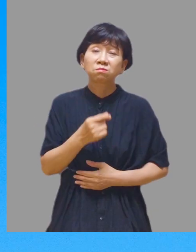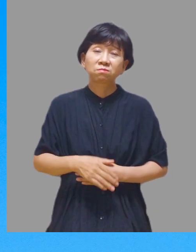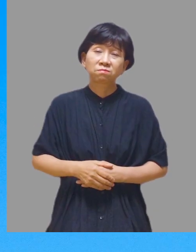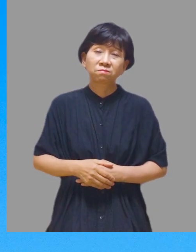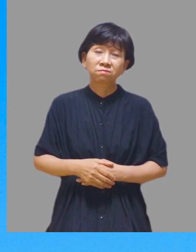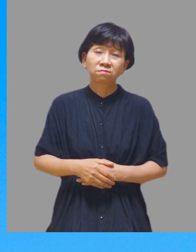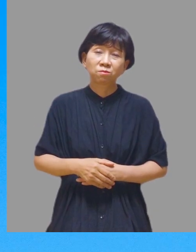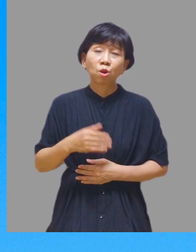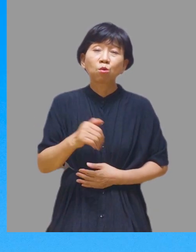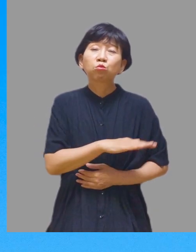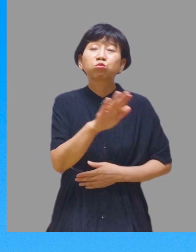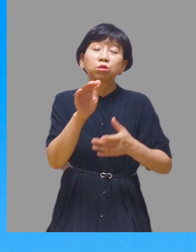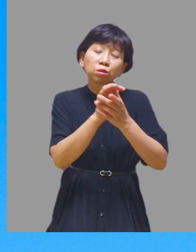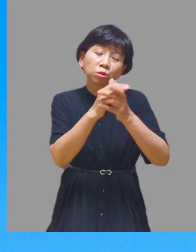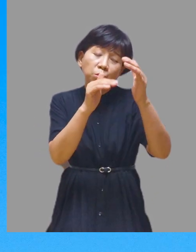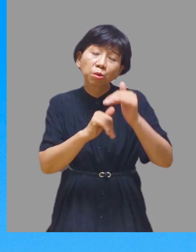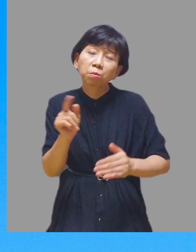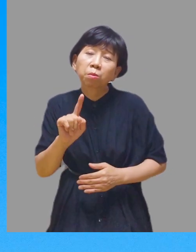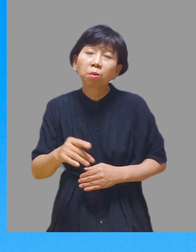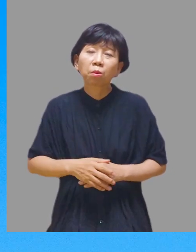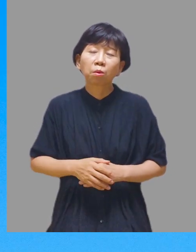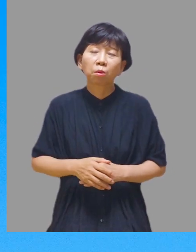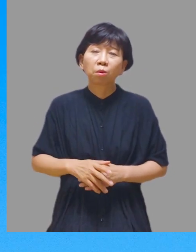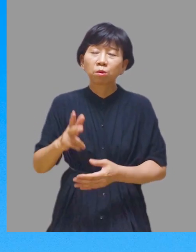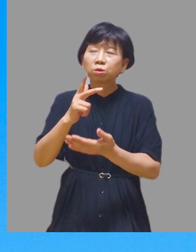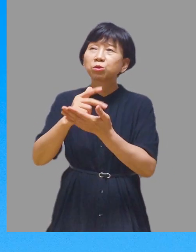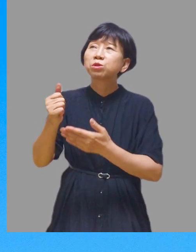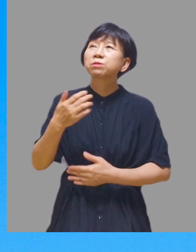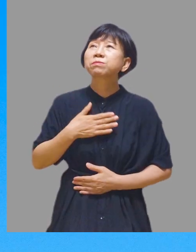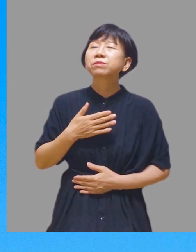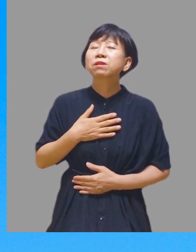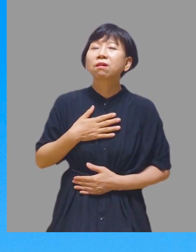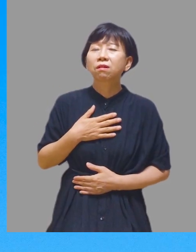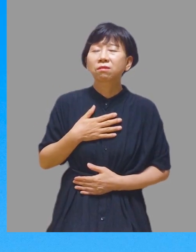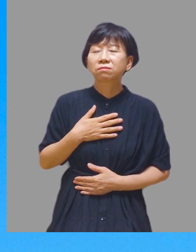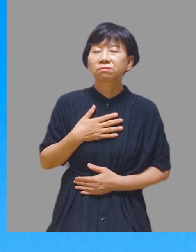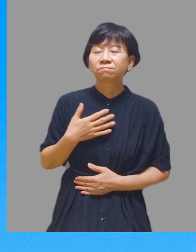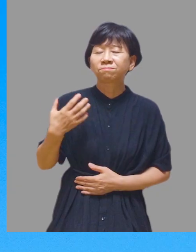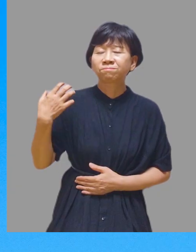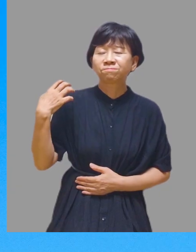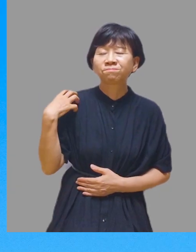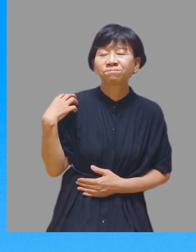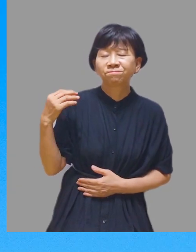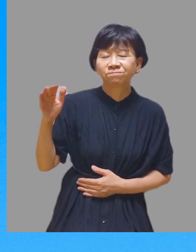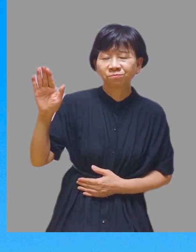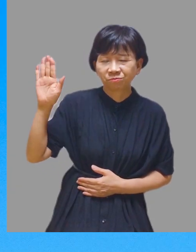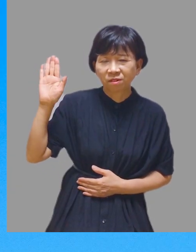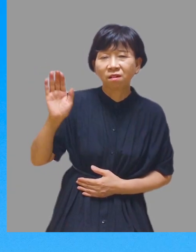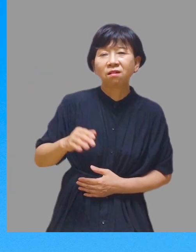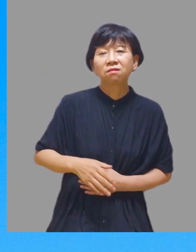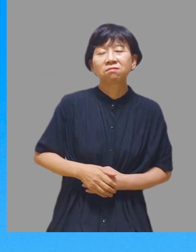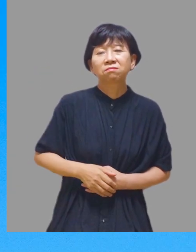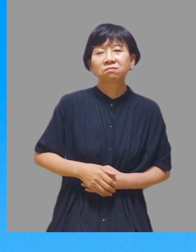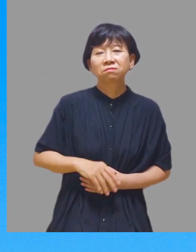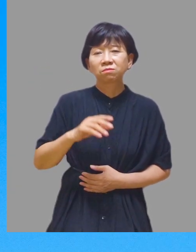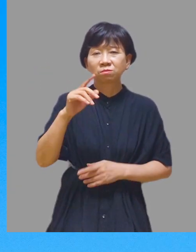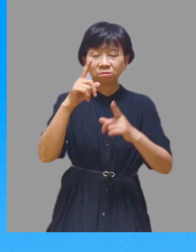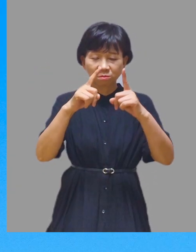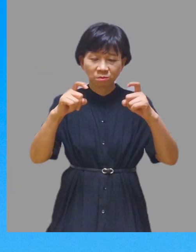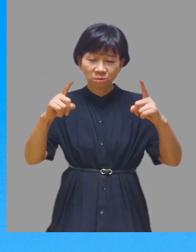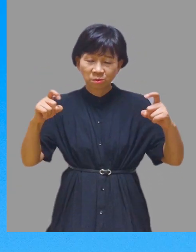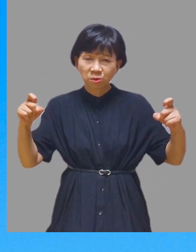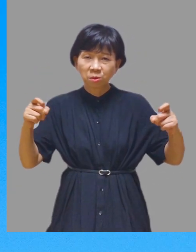드릴 기도는 이것이어야 합니다. 주님, 그 무너진 자리에 제가 서겠습니다. 여러분, 성벽이 있는데요,